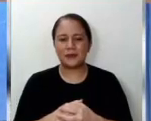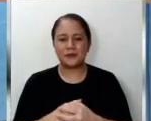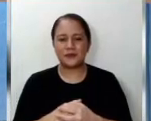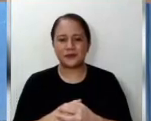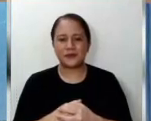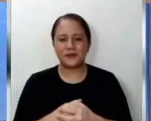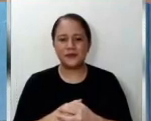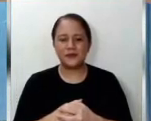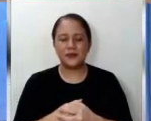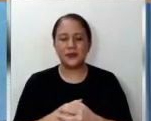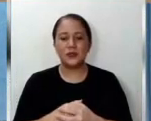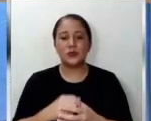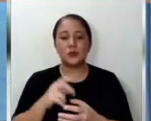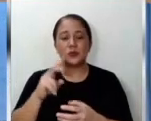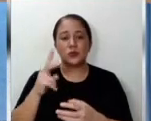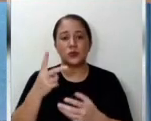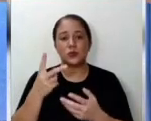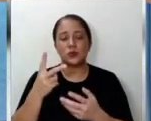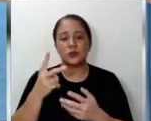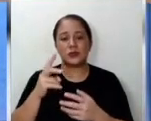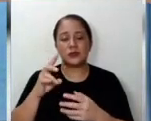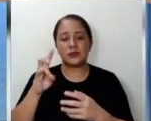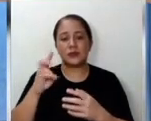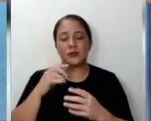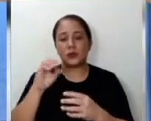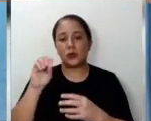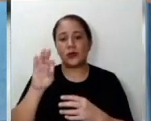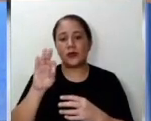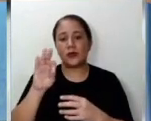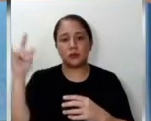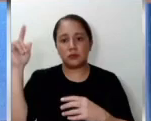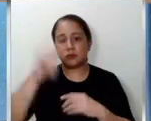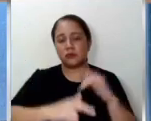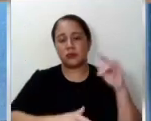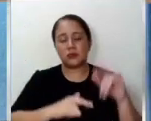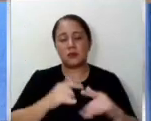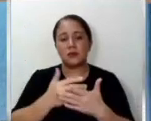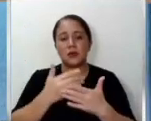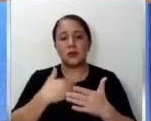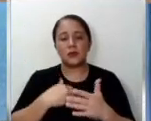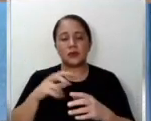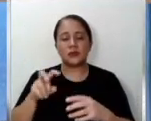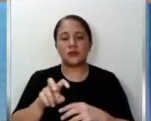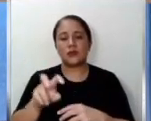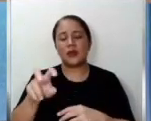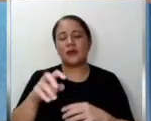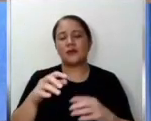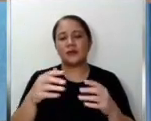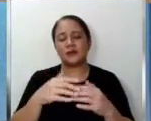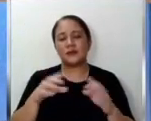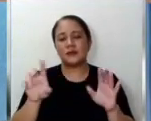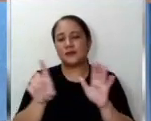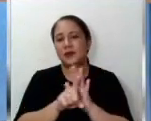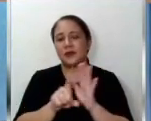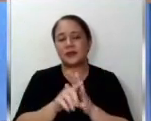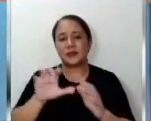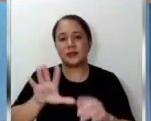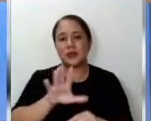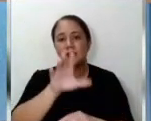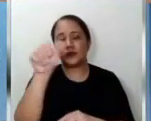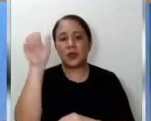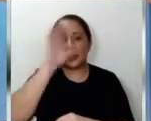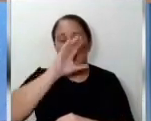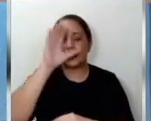Dalawa na lamang mula sa pitong OFW na umuwi sa bansa bago ang travel ban sa South Africa ang hinahanap ng Department of